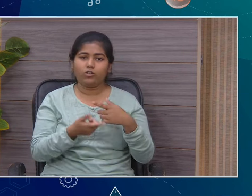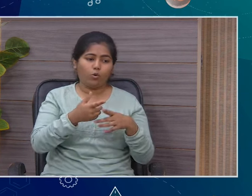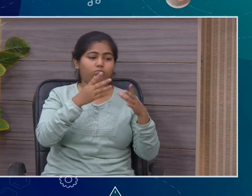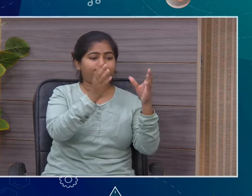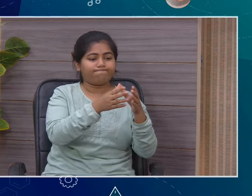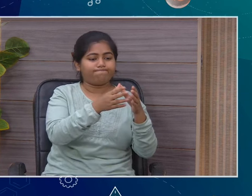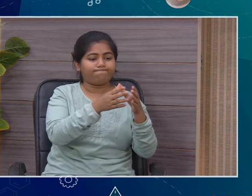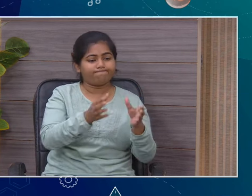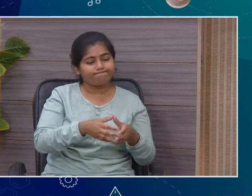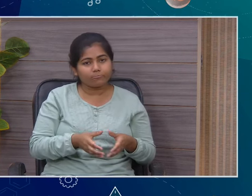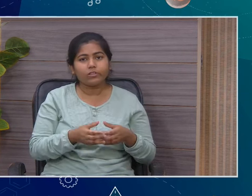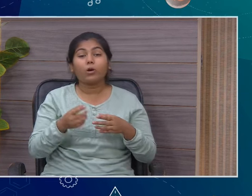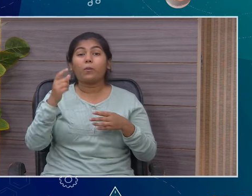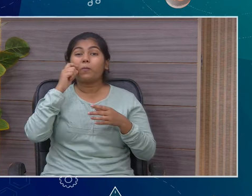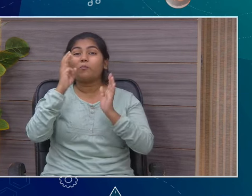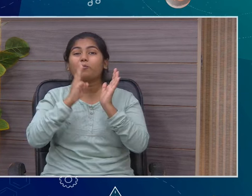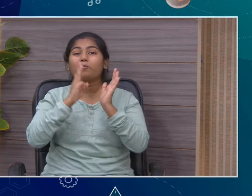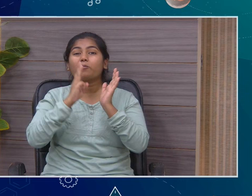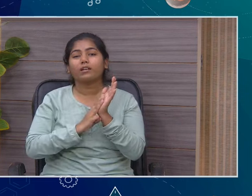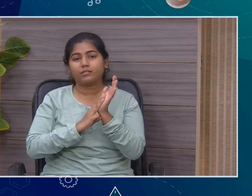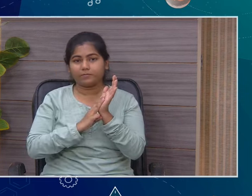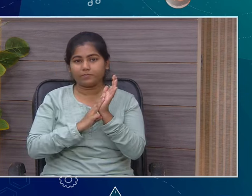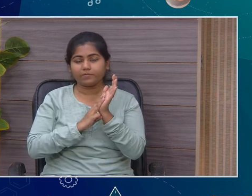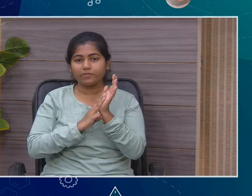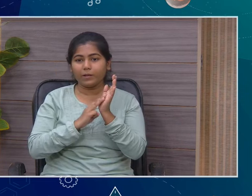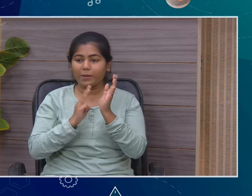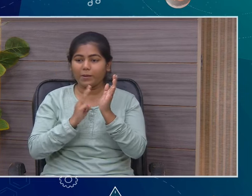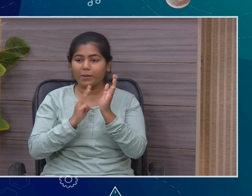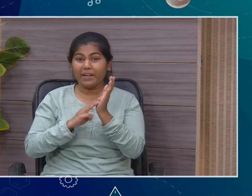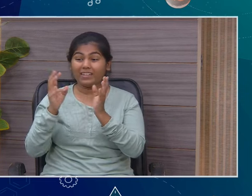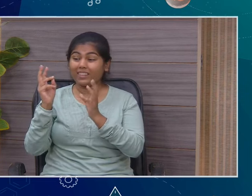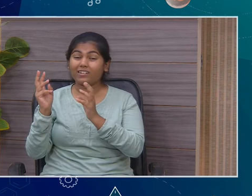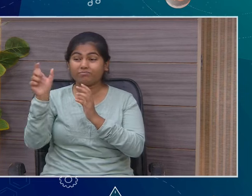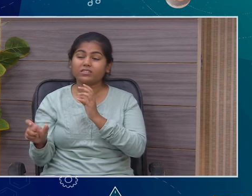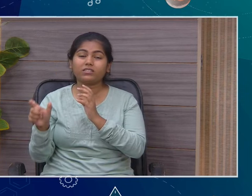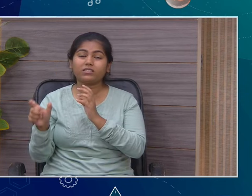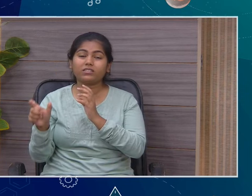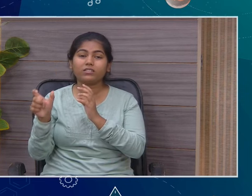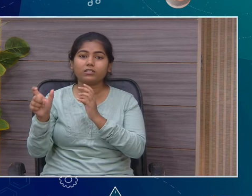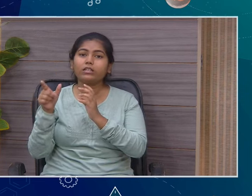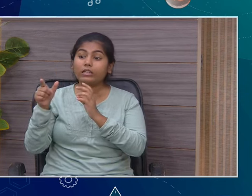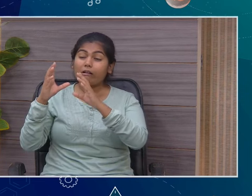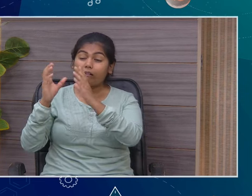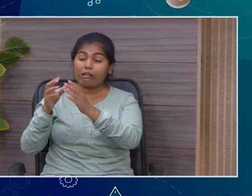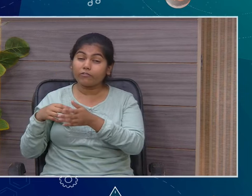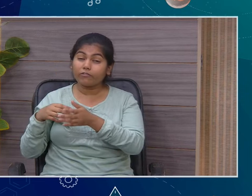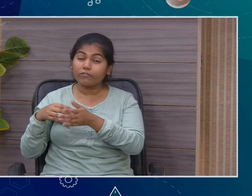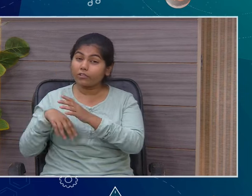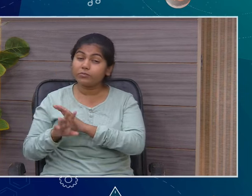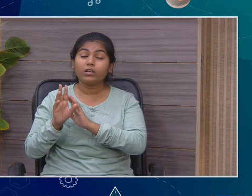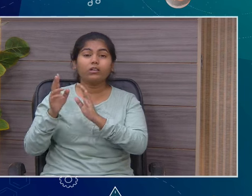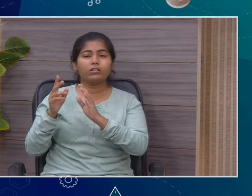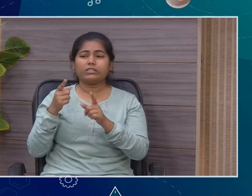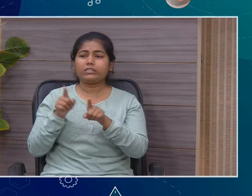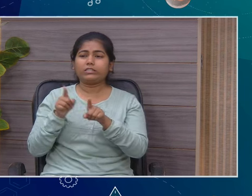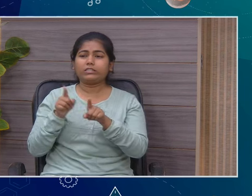की और मेंडलीव चूंकि मेंडलीव ने इन दोनों के बाद किया उनका नाम क्लासिफिकेशन में बहुत ही आप ये कह सकते हैं